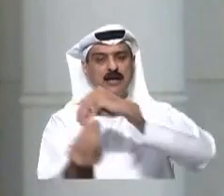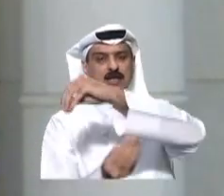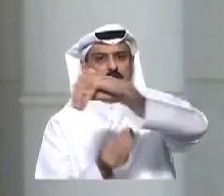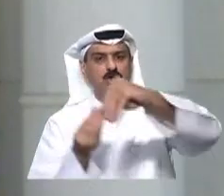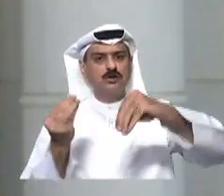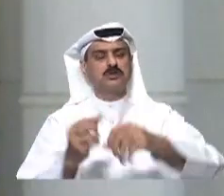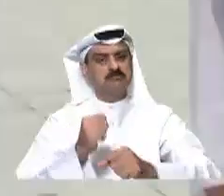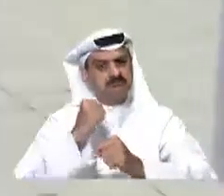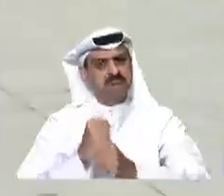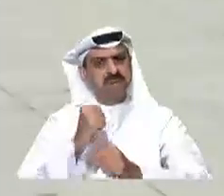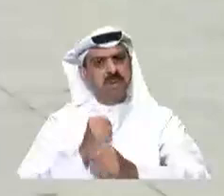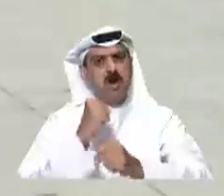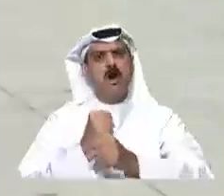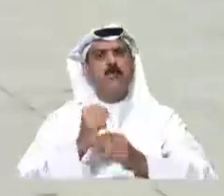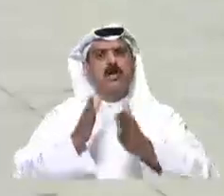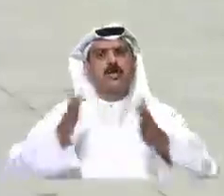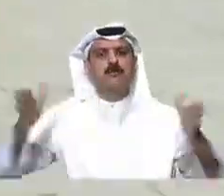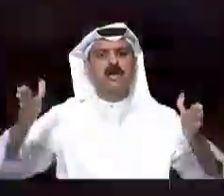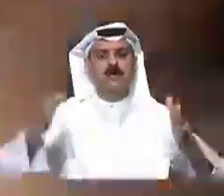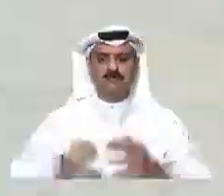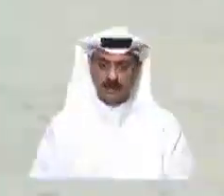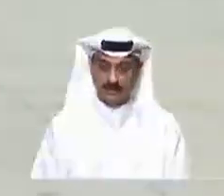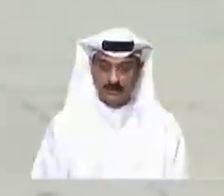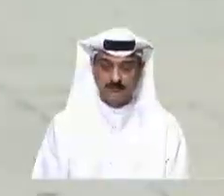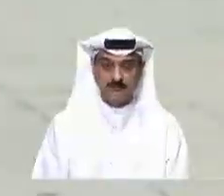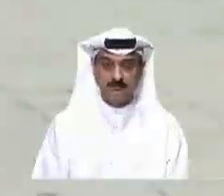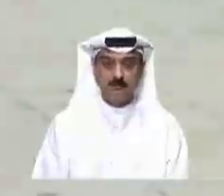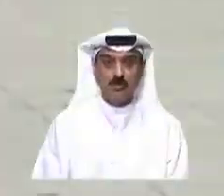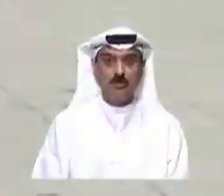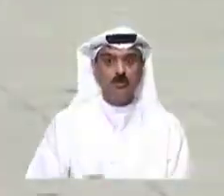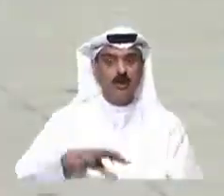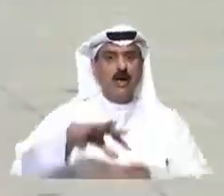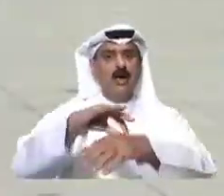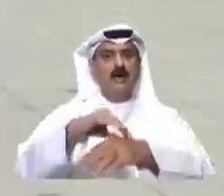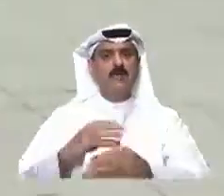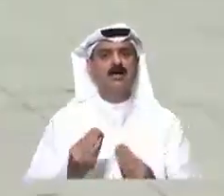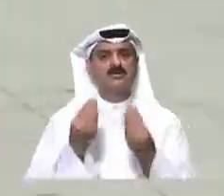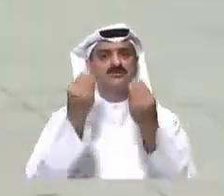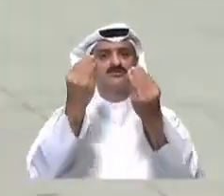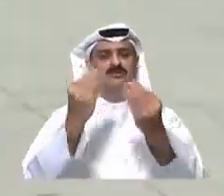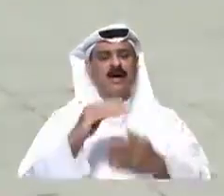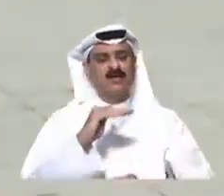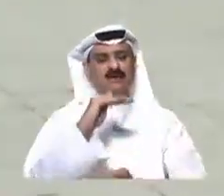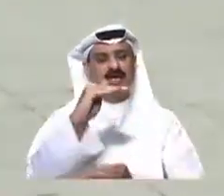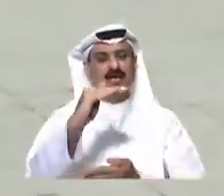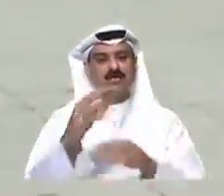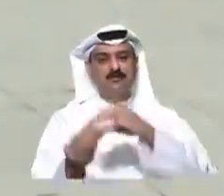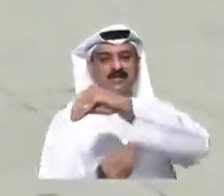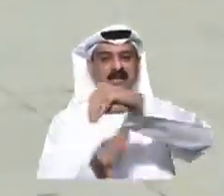كل طاقاتها وجهودها وجهود أبنائها لخدمة حجاج بيت الله الحرام.